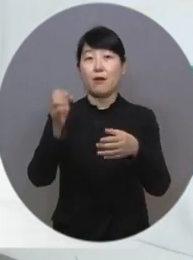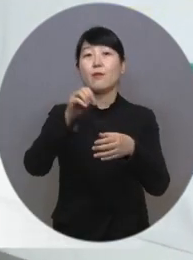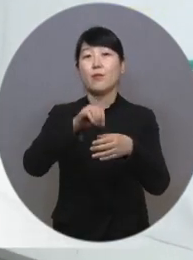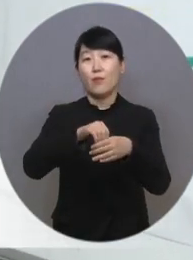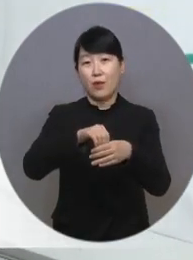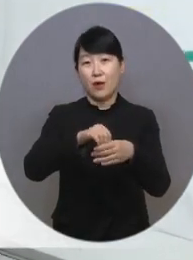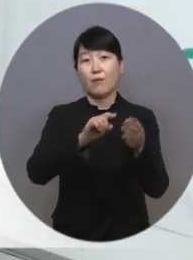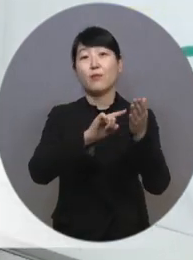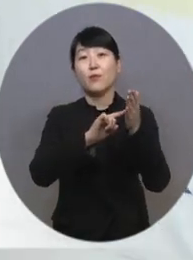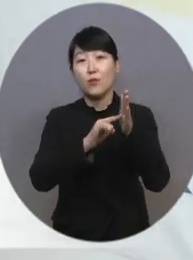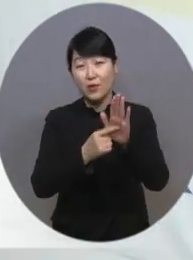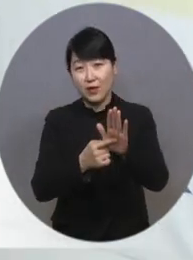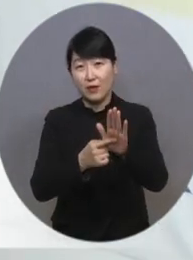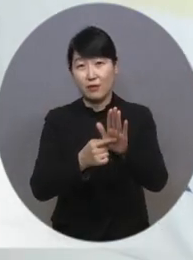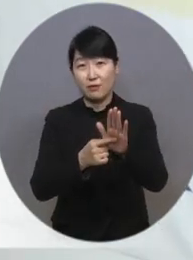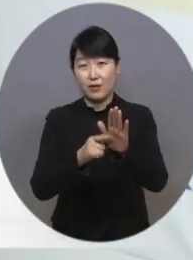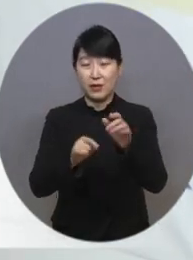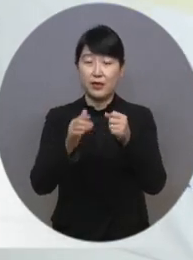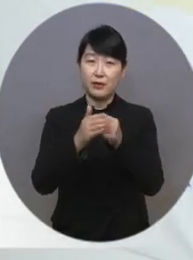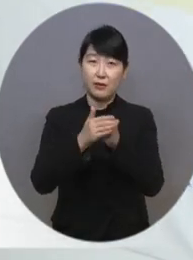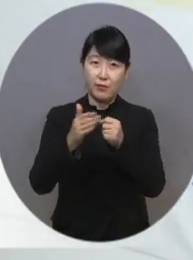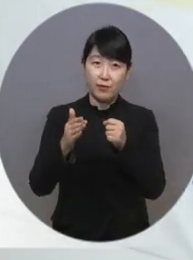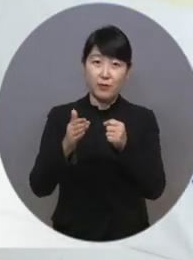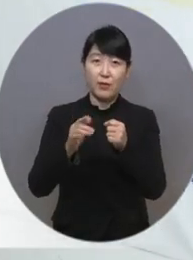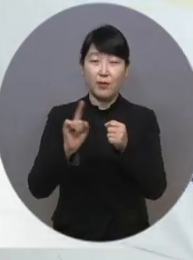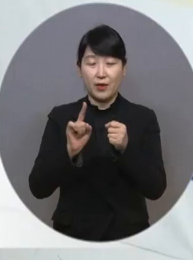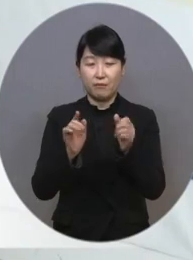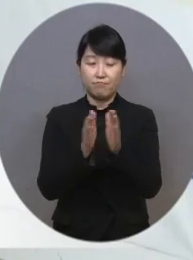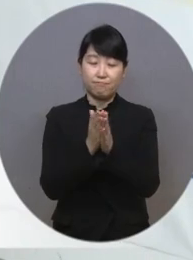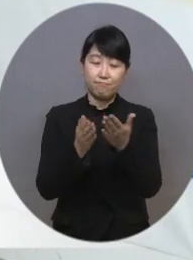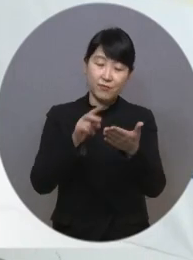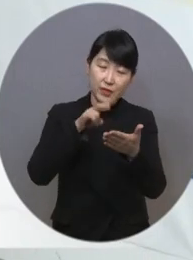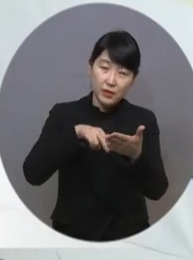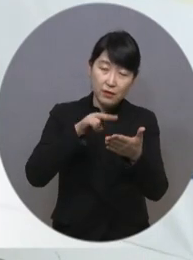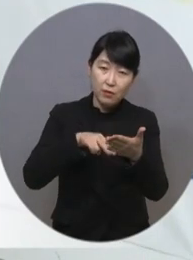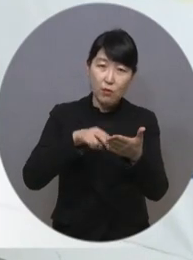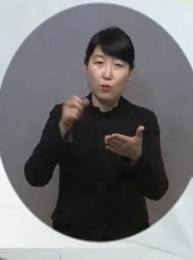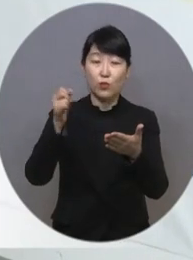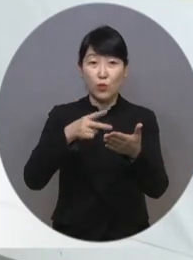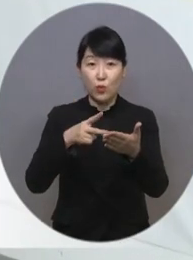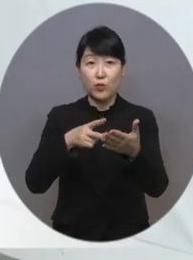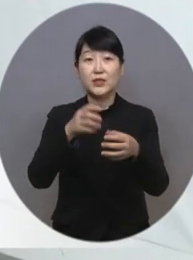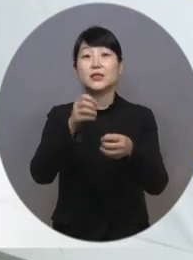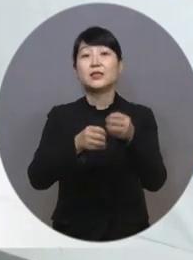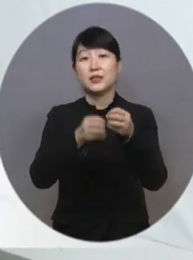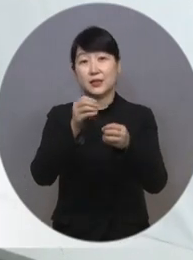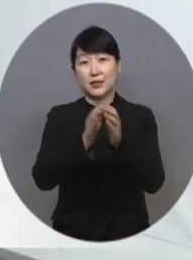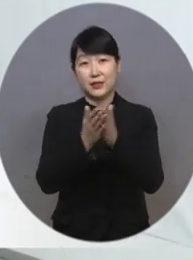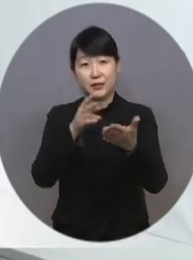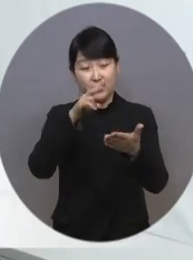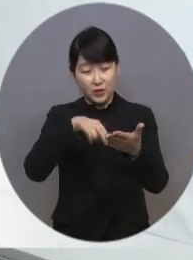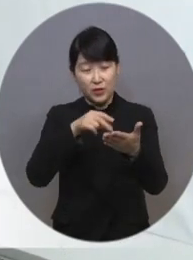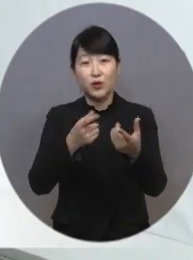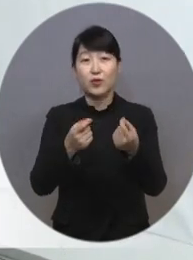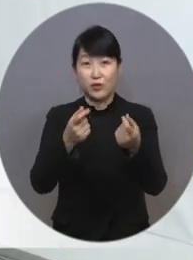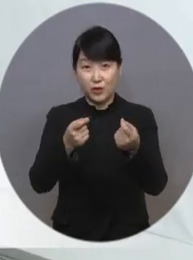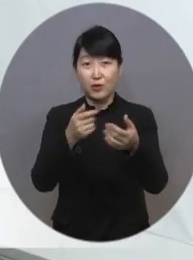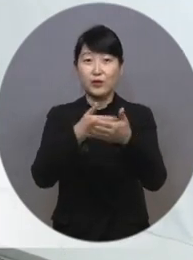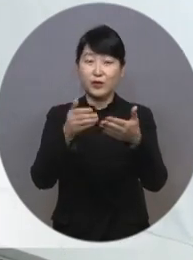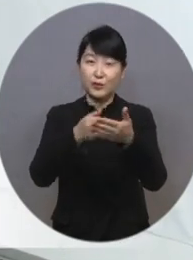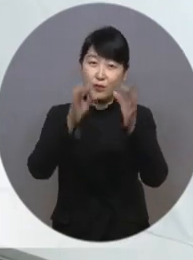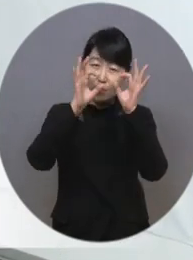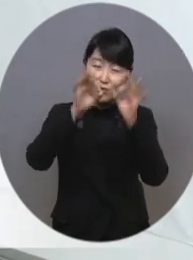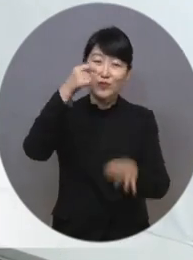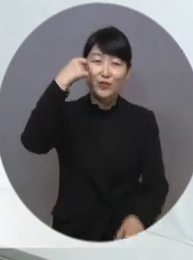형식에 불과하고 한 편의 뭐 책을 읽듯이 한 권의 그 시집을 읽듯이 그렇게